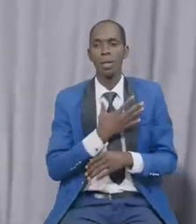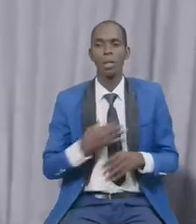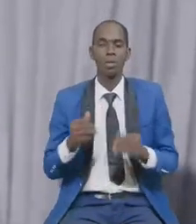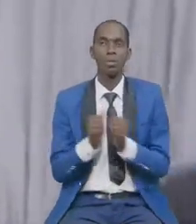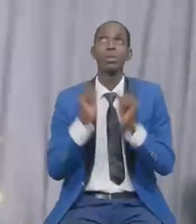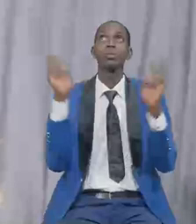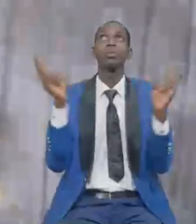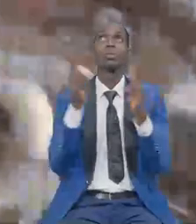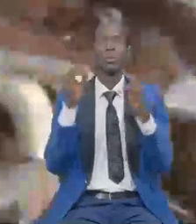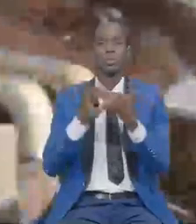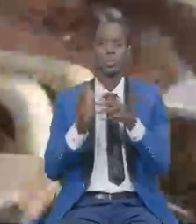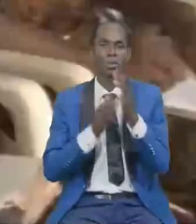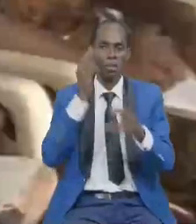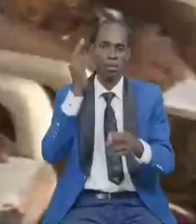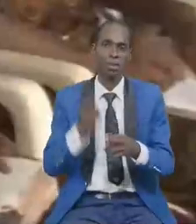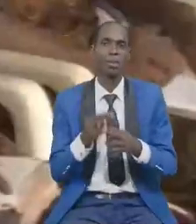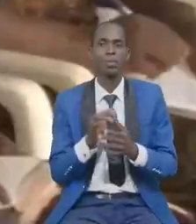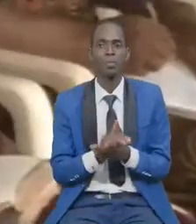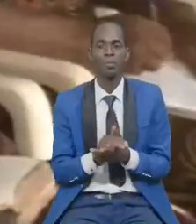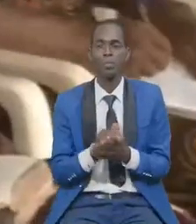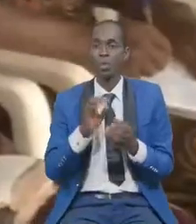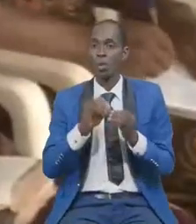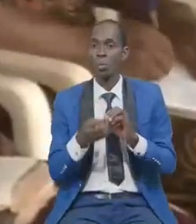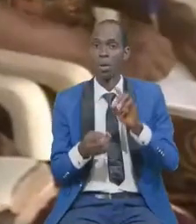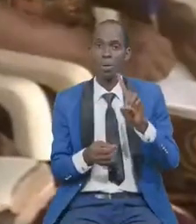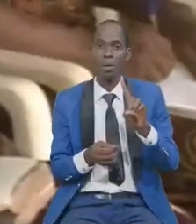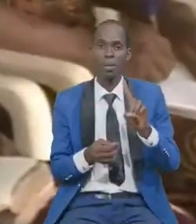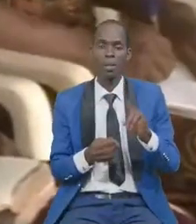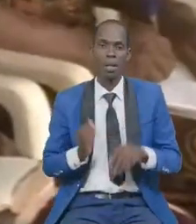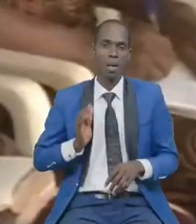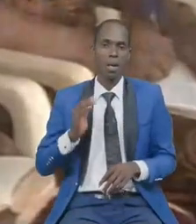de Jésus. Premier point donc, notre liberté